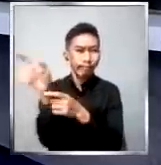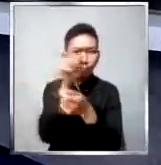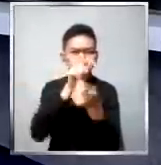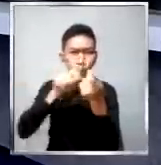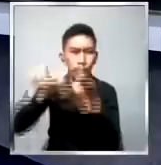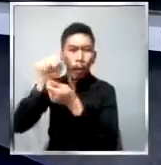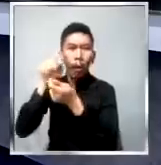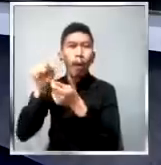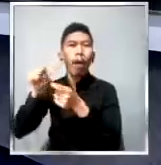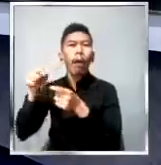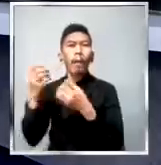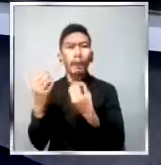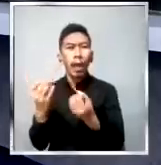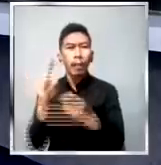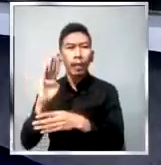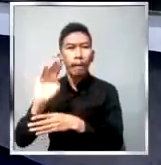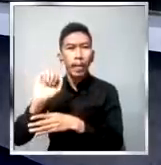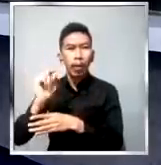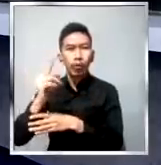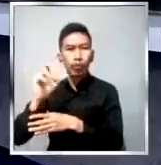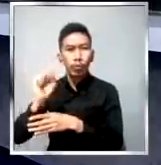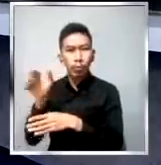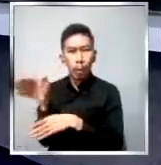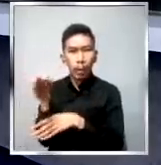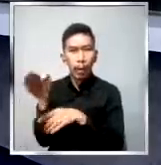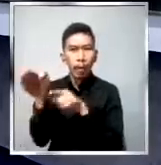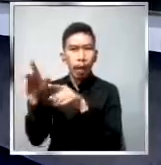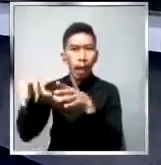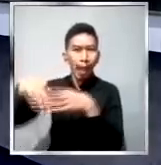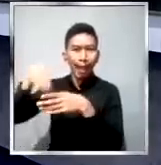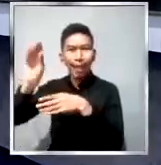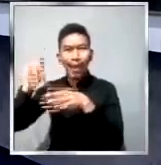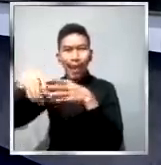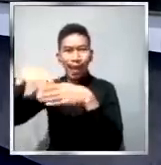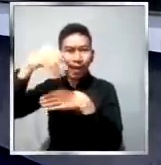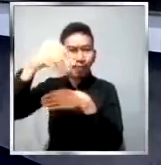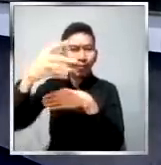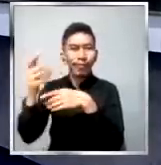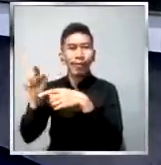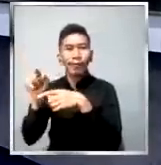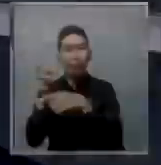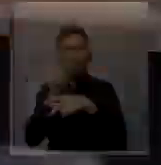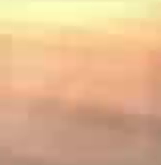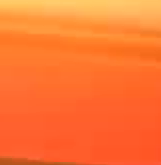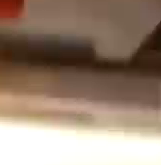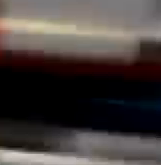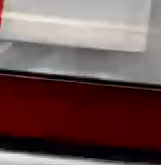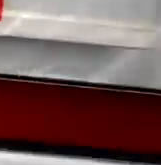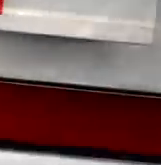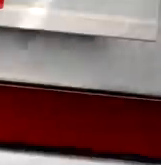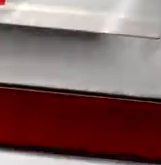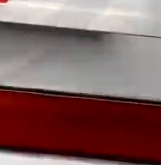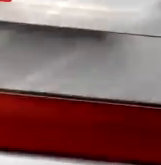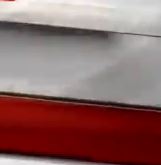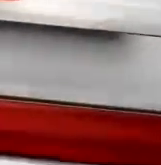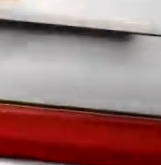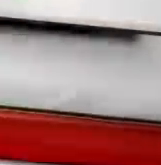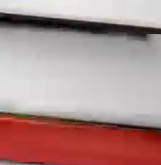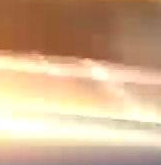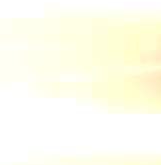nakawala na ginawang pang-ulam ng ilang residente. Nandun po ngayong gabi live si June Veneracion.